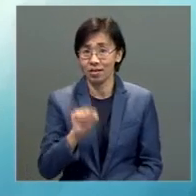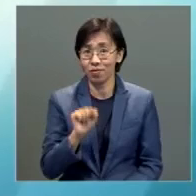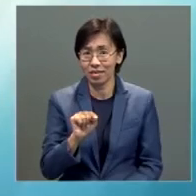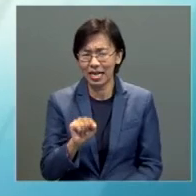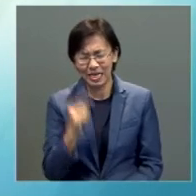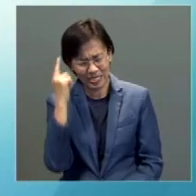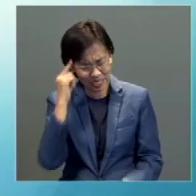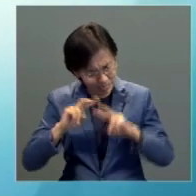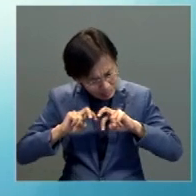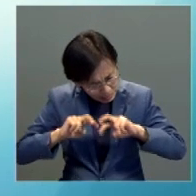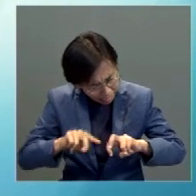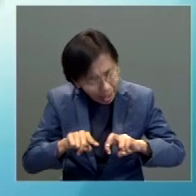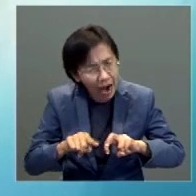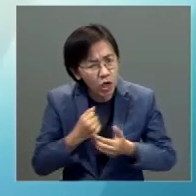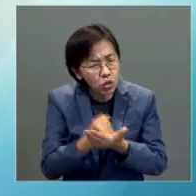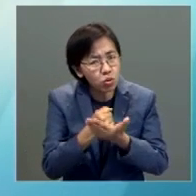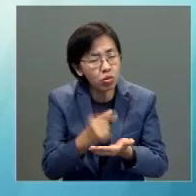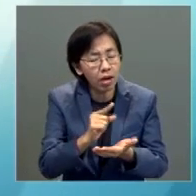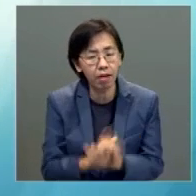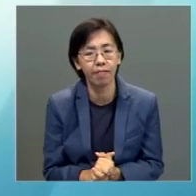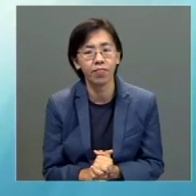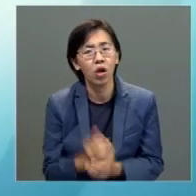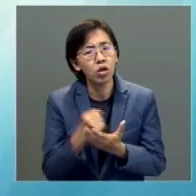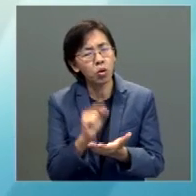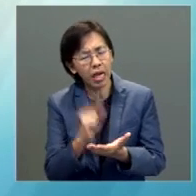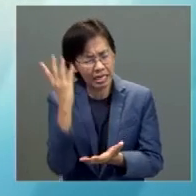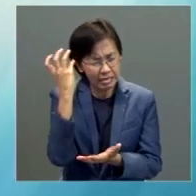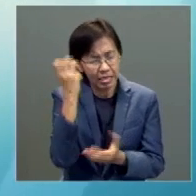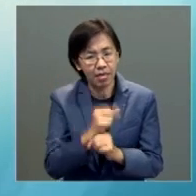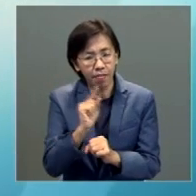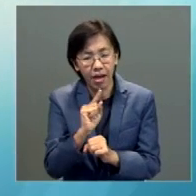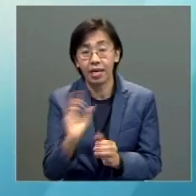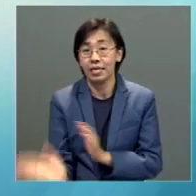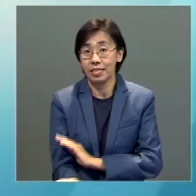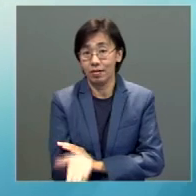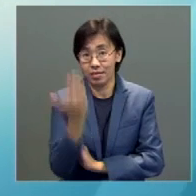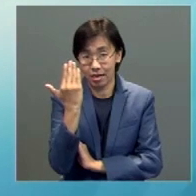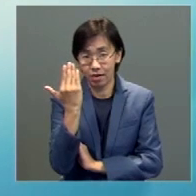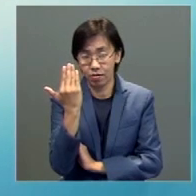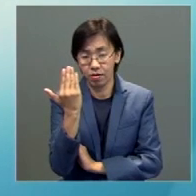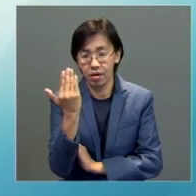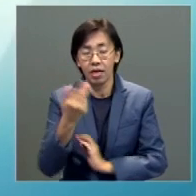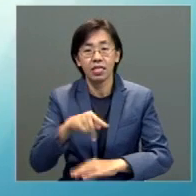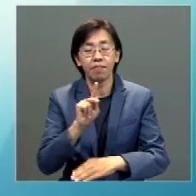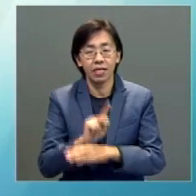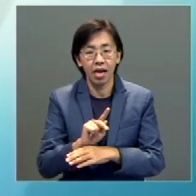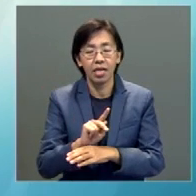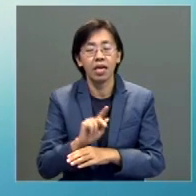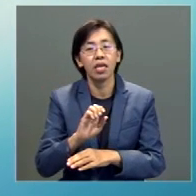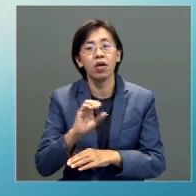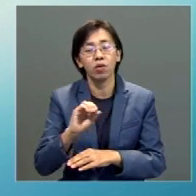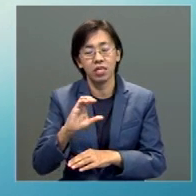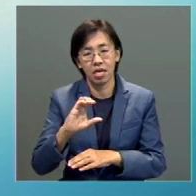หาคำตอบอยู่นะครับอาจจะนะครับจะเป็นอะไรอย่างไรนี้ตอนนี้เมื่อเช้านี้ทางท่านประธานของ EOC ของกระทรวงสาธ